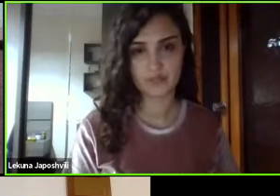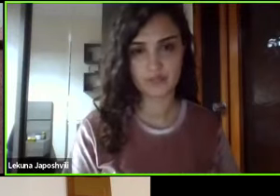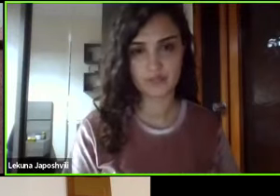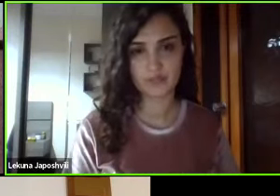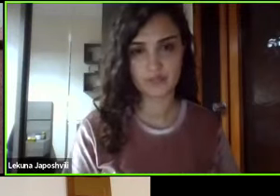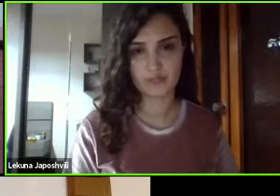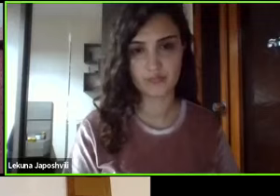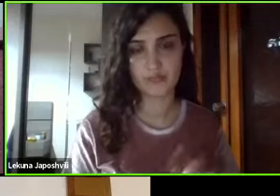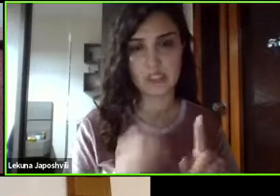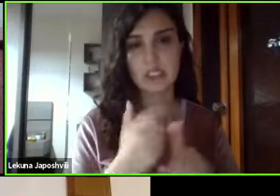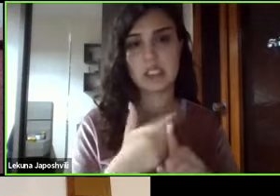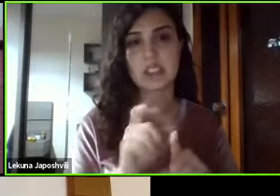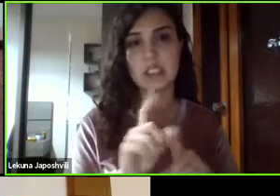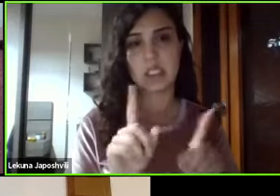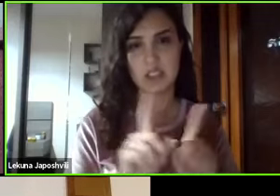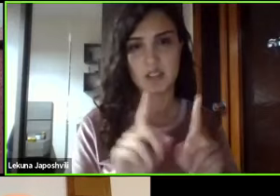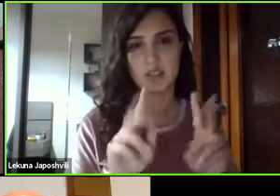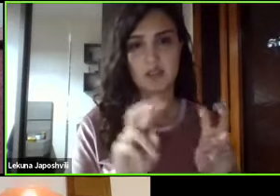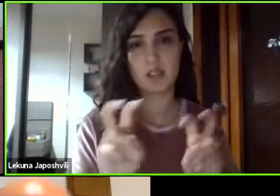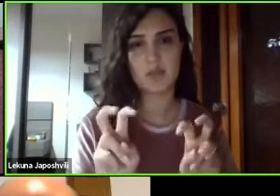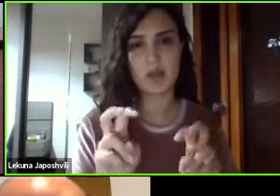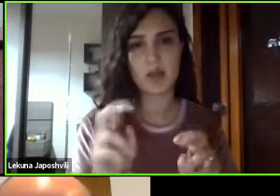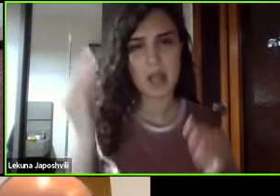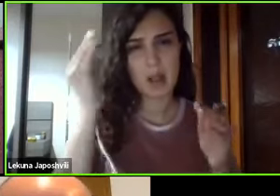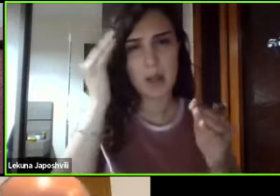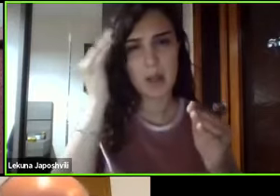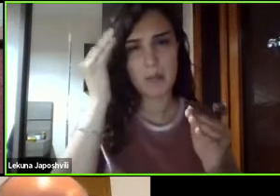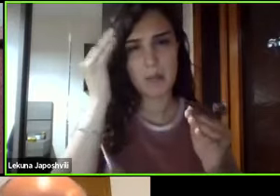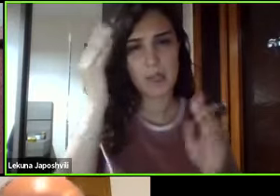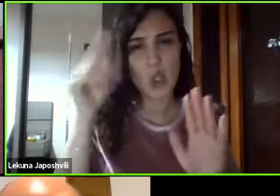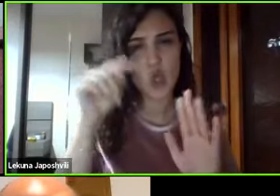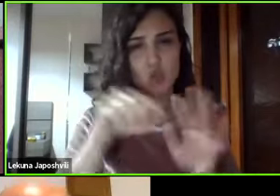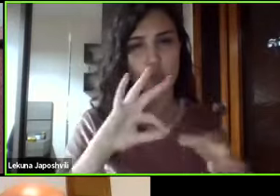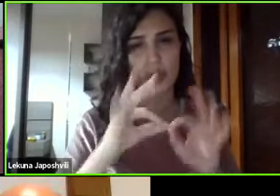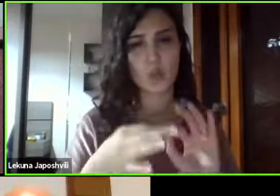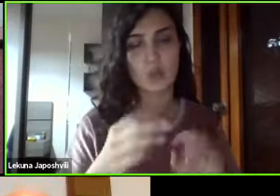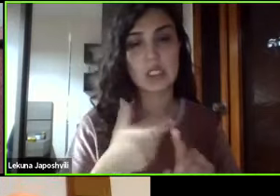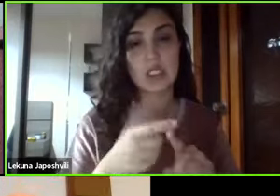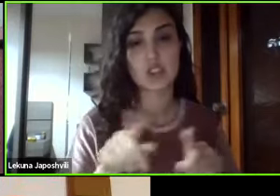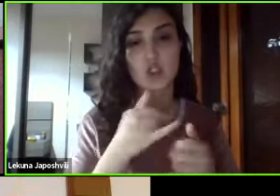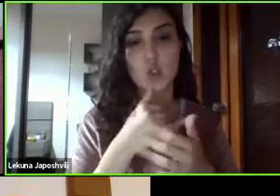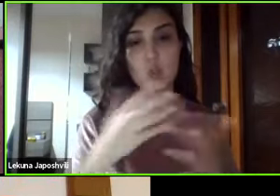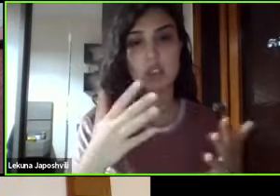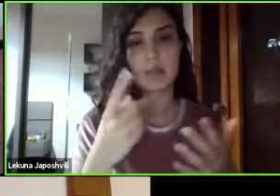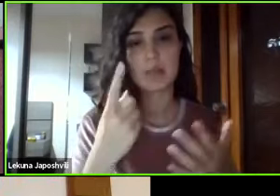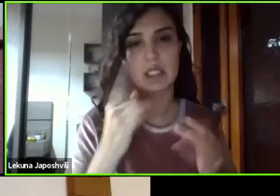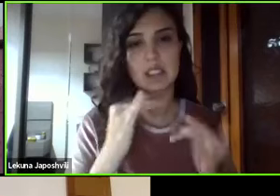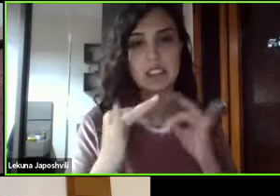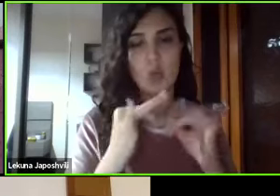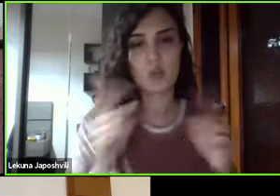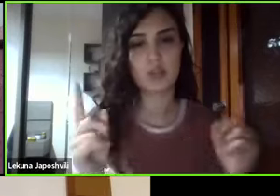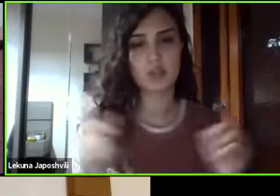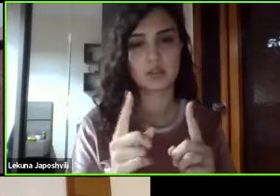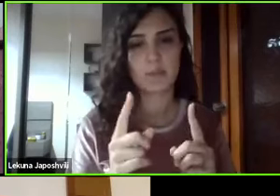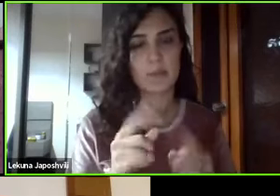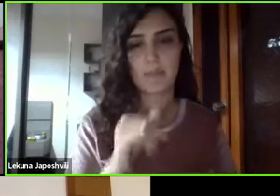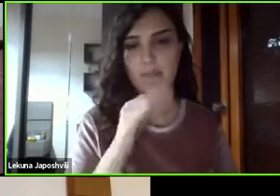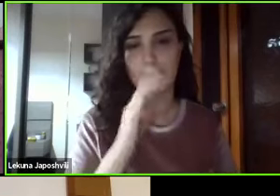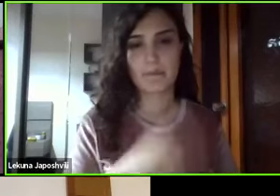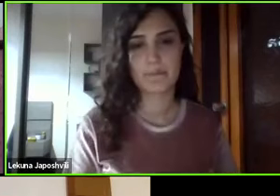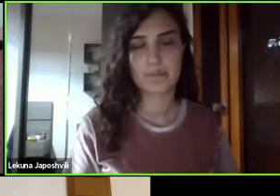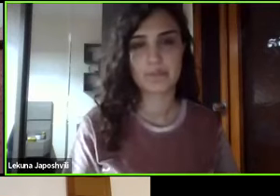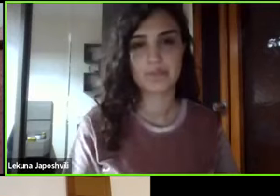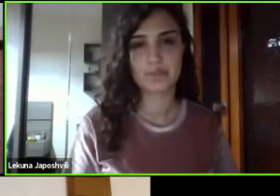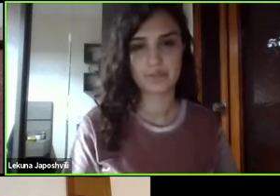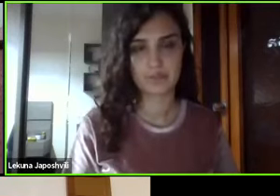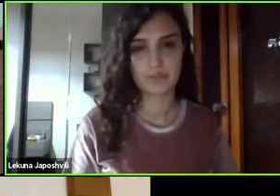ძალიან ძალიან ისეთი თემაა რა, ფილოსოფიური რა, ანუ ეს შეუძლებელია ერთი საუბრის ნაყოფი იყოს. კი